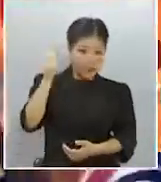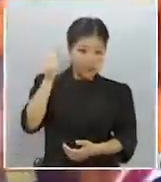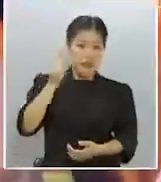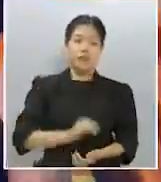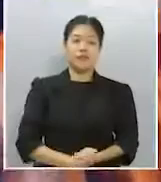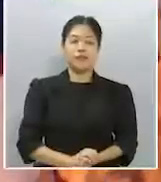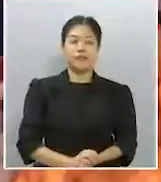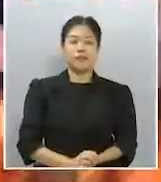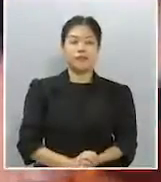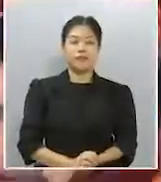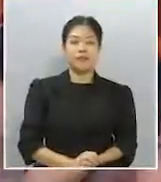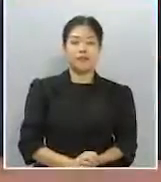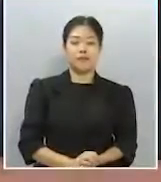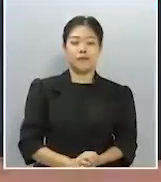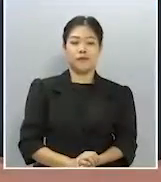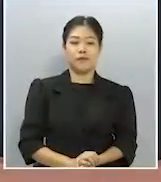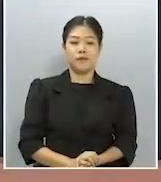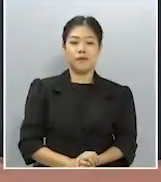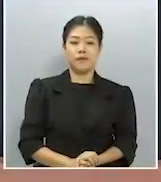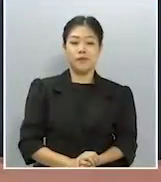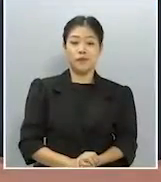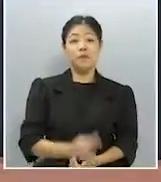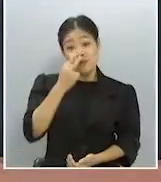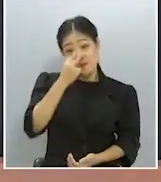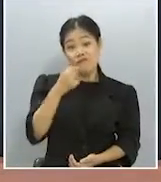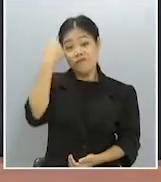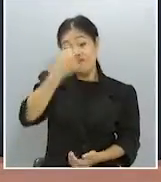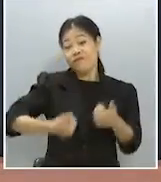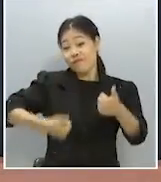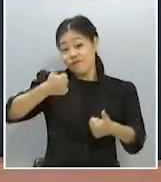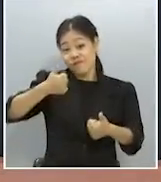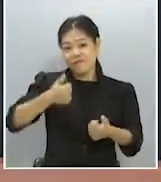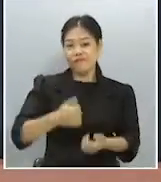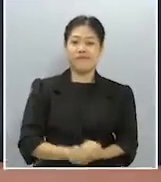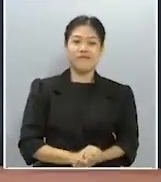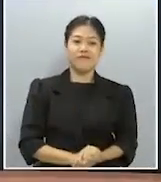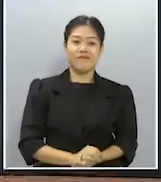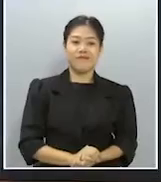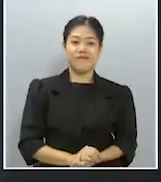ดไป ดูแค่นี้ก็รู้แล้วครับว่าใครชนะนะฮะไปสปอร์ตกูรูครับ